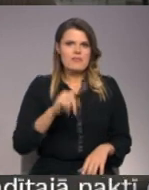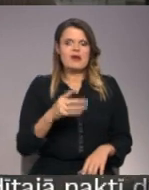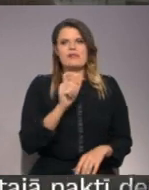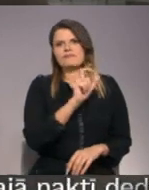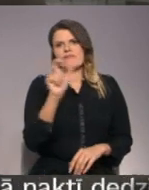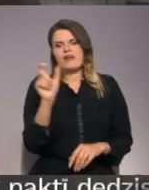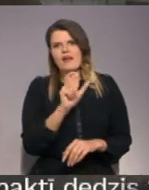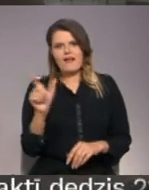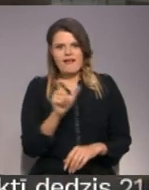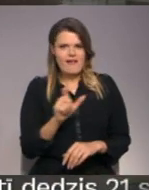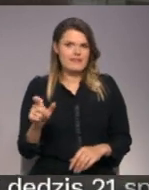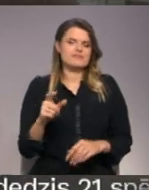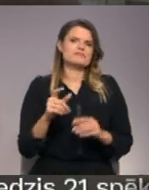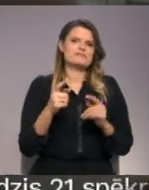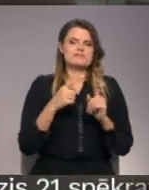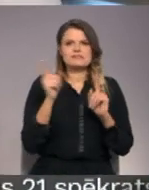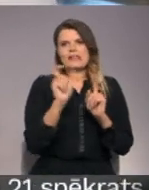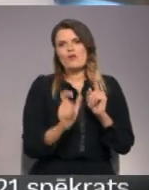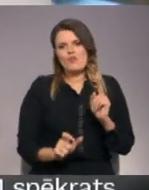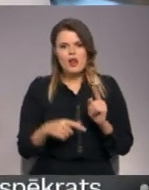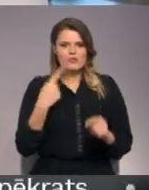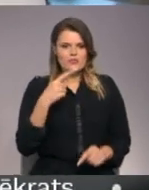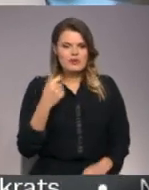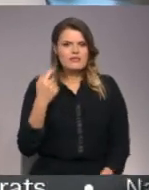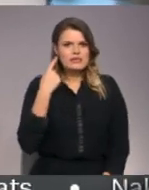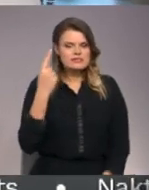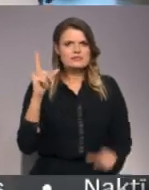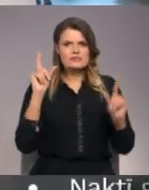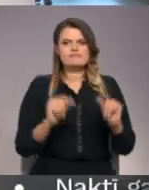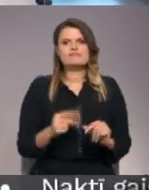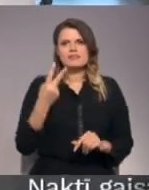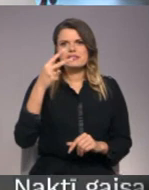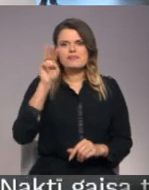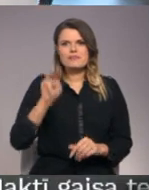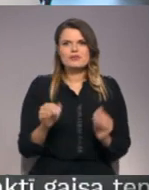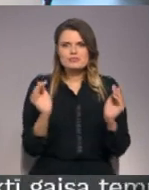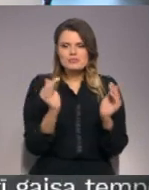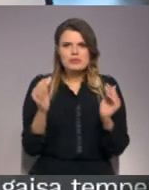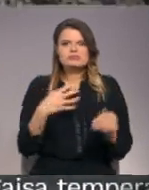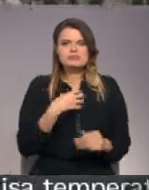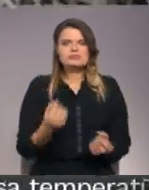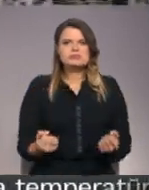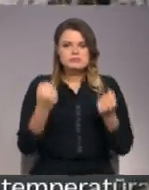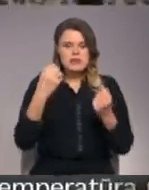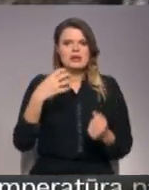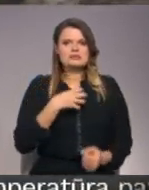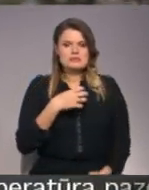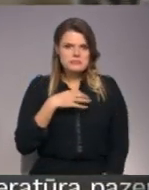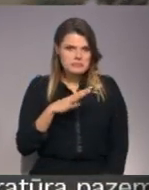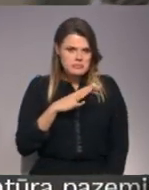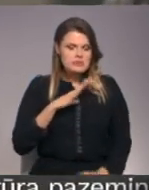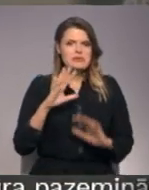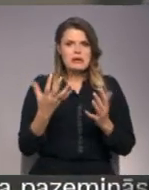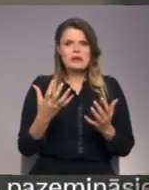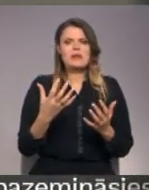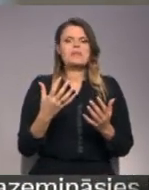Nu, protams, mamma noraudēja visu svētkus. Mudīta dzird zaudēja 2 mēnešu vecumā, pārslimojot smagu meningītu, taču slimība ir